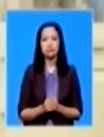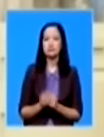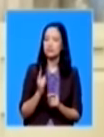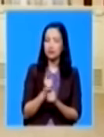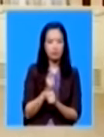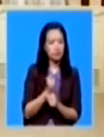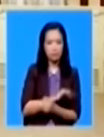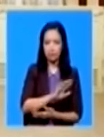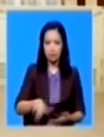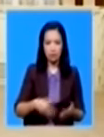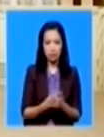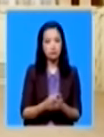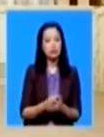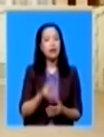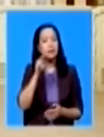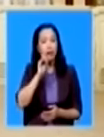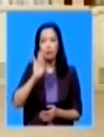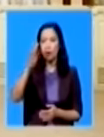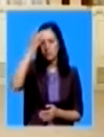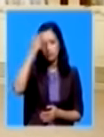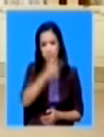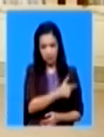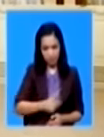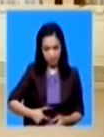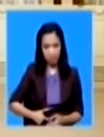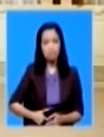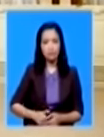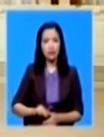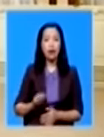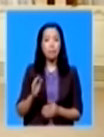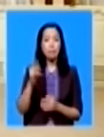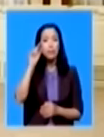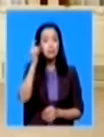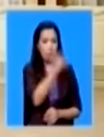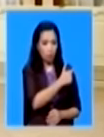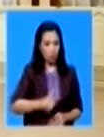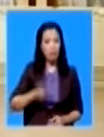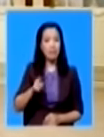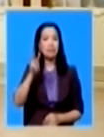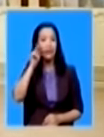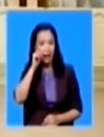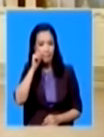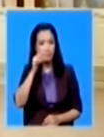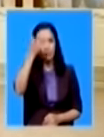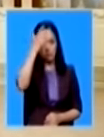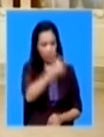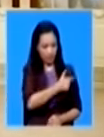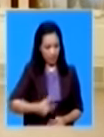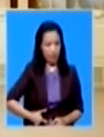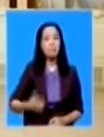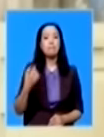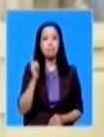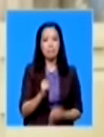หมดน ะ เรื่องน้ำของสมเด็จพระเจ้าพระบรมชินาถพระอยู่หัวทรงเป็นน้ำสมเด็จทรงเป็นป่าทำนองนี้ทำทั้งหมดเอามาใช้เป็นหลัก